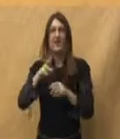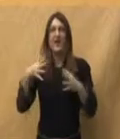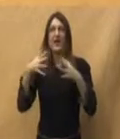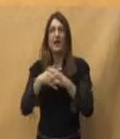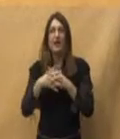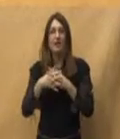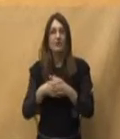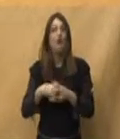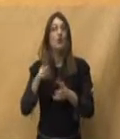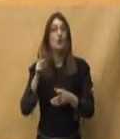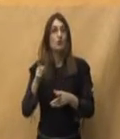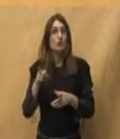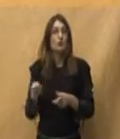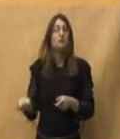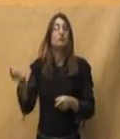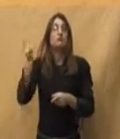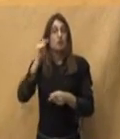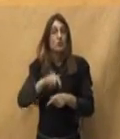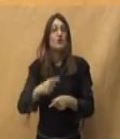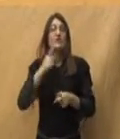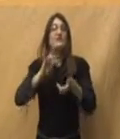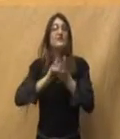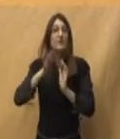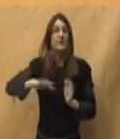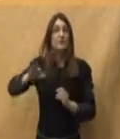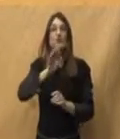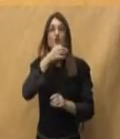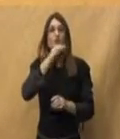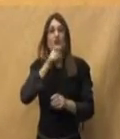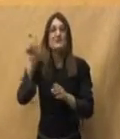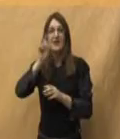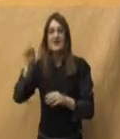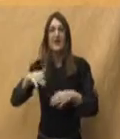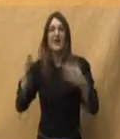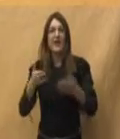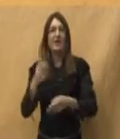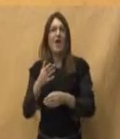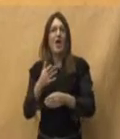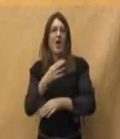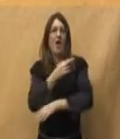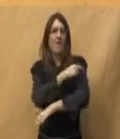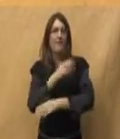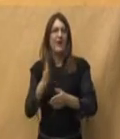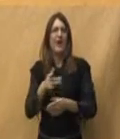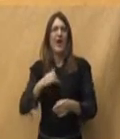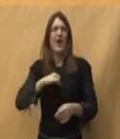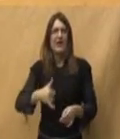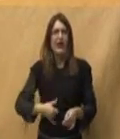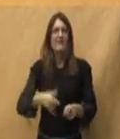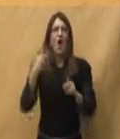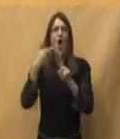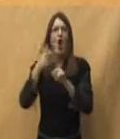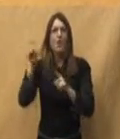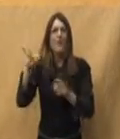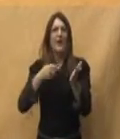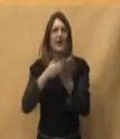su se odazvali, nećete vjerovati, svi županijski zavodi hitne medicine Brodsko-posavske, Istarske, Karlovačke, Koprivničke,